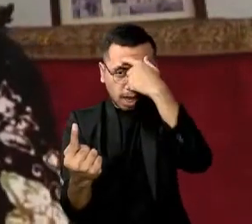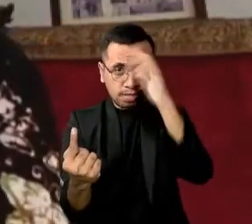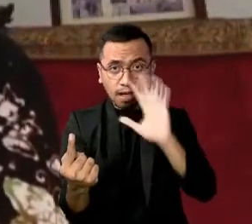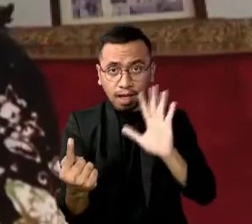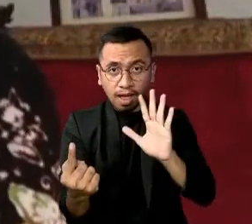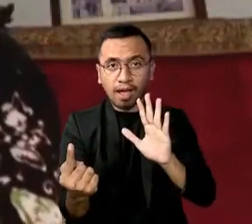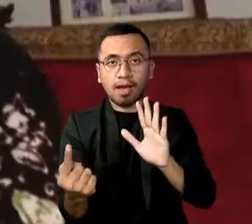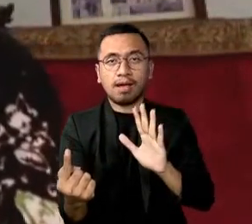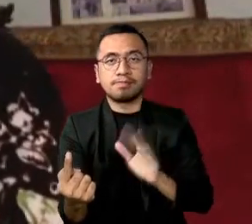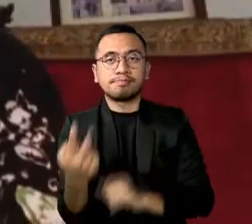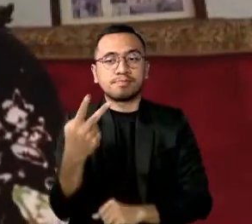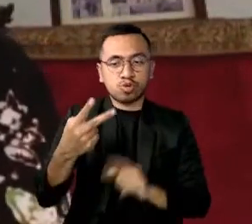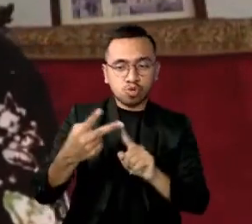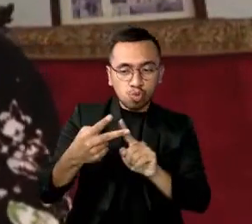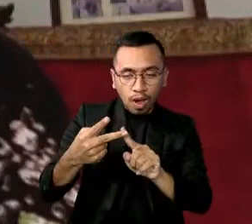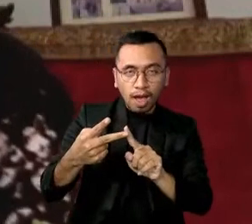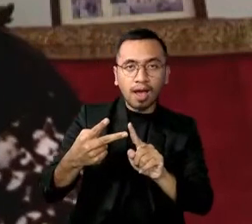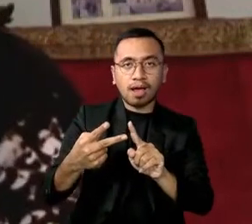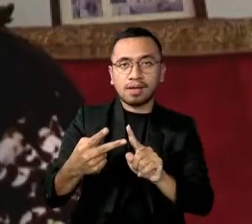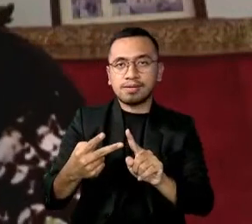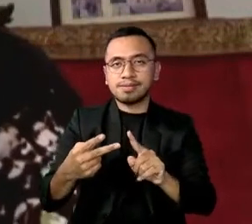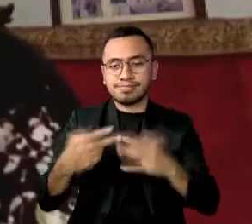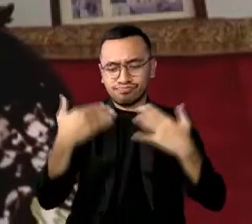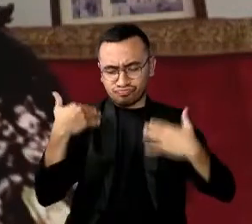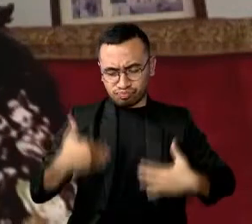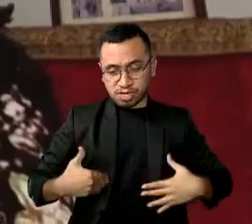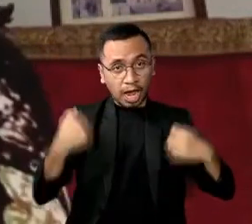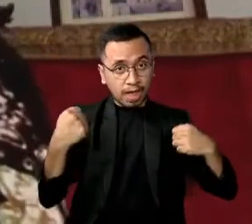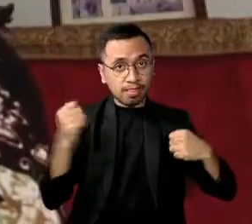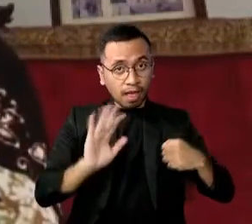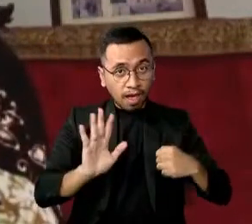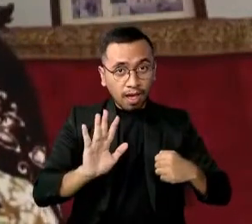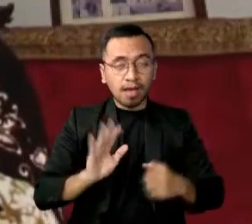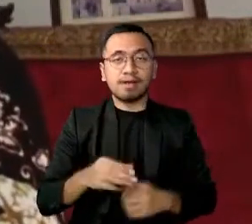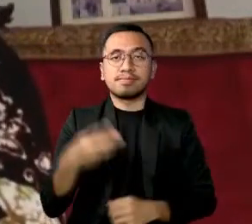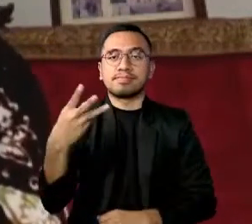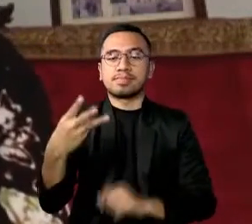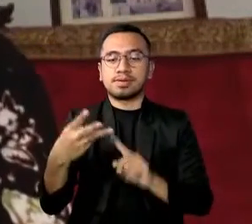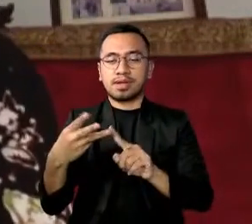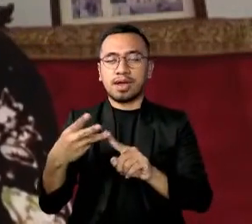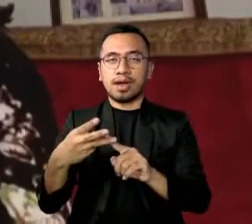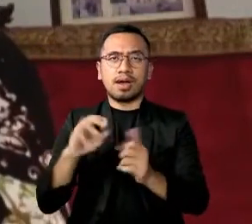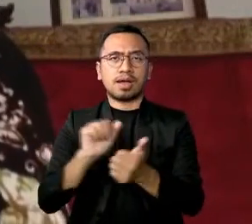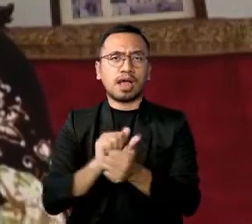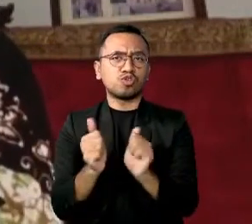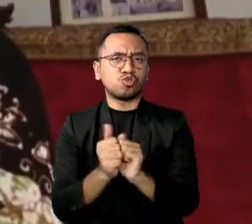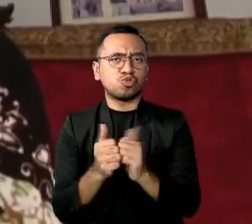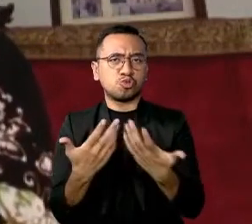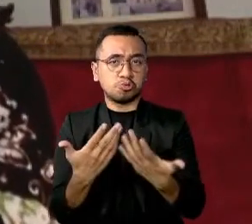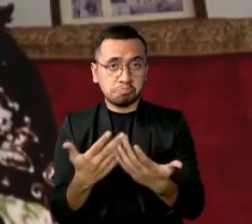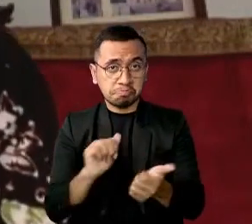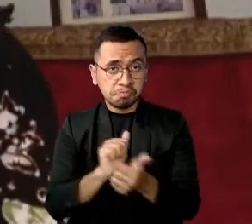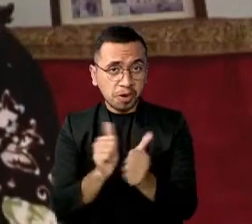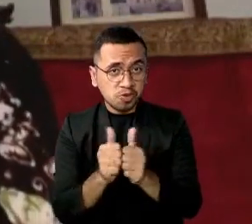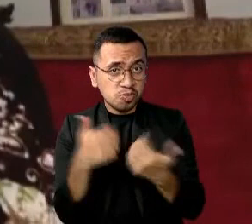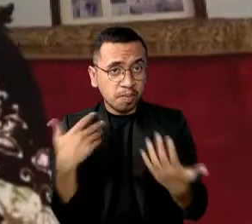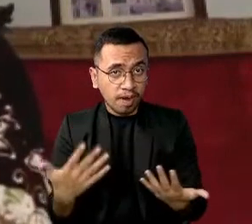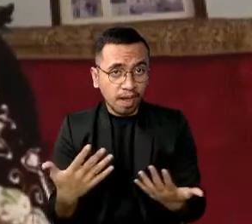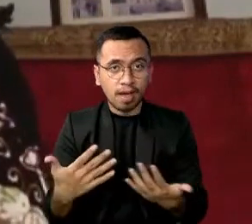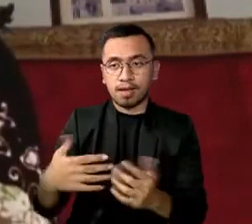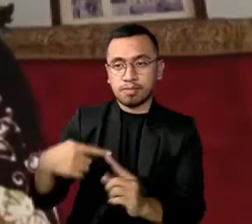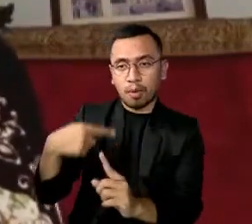melihat status kesehatan orang yang dilacak yang ketiga mengelola seluruh kasus Apakah dia terkonfirmasi